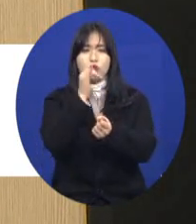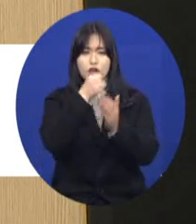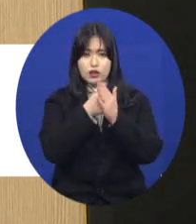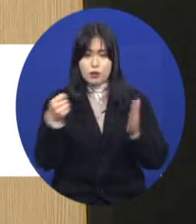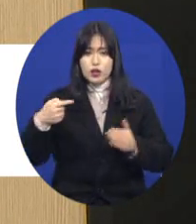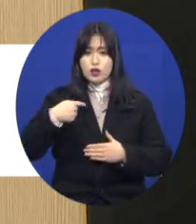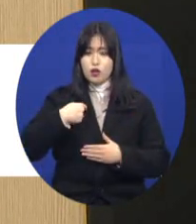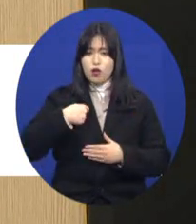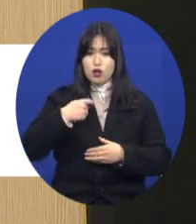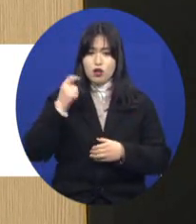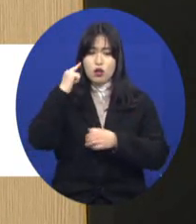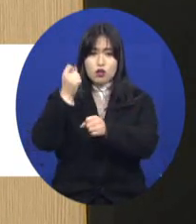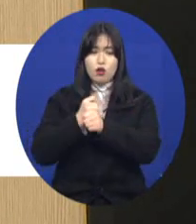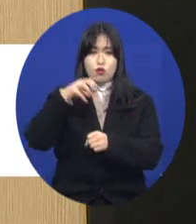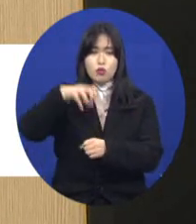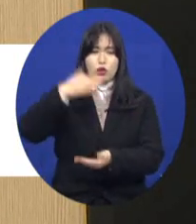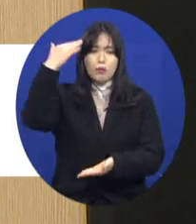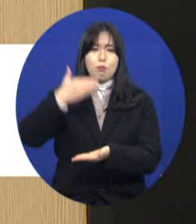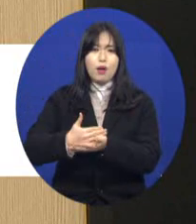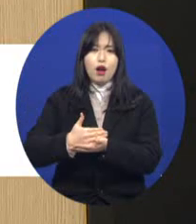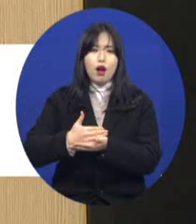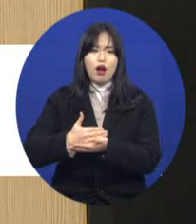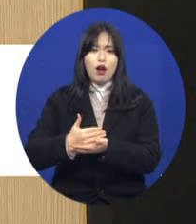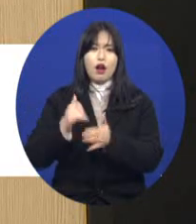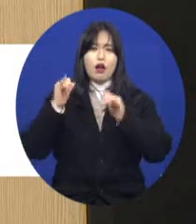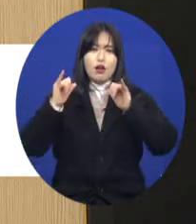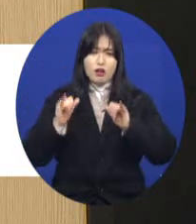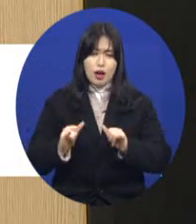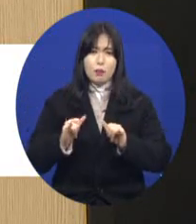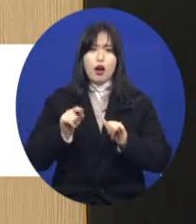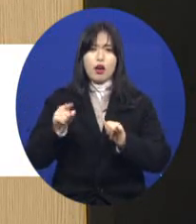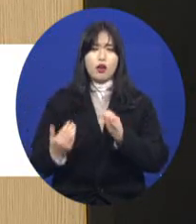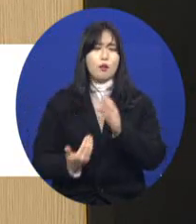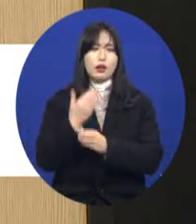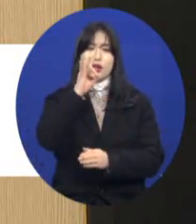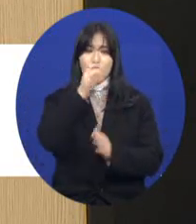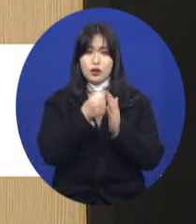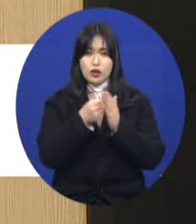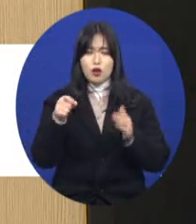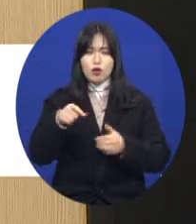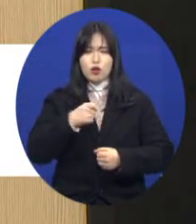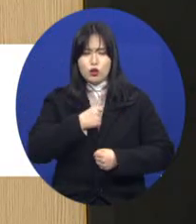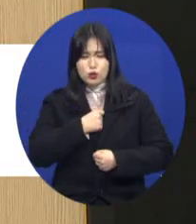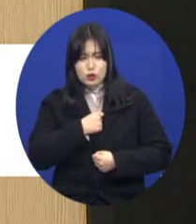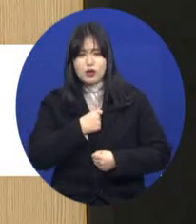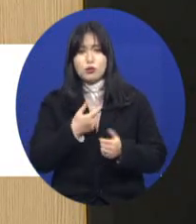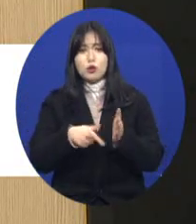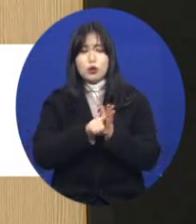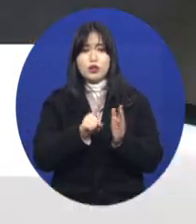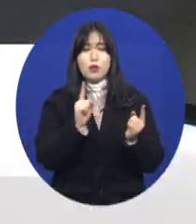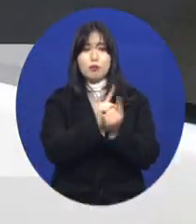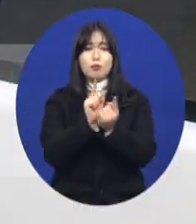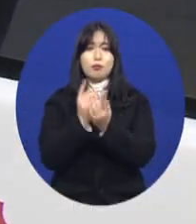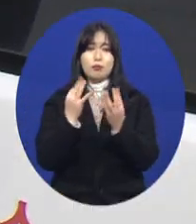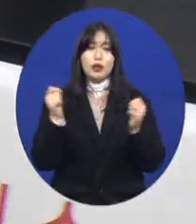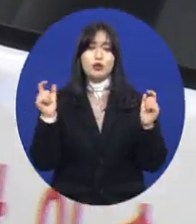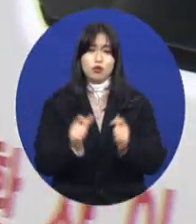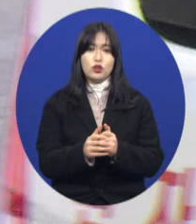자체가 셧다운이 돼야 되는 하기 발생하면 안 돼서 그걸 좀 조심 하려고 안 만나고 있습니다